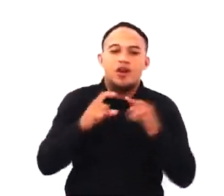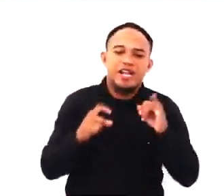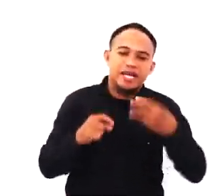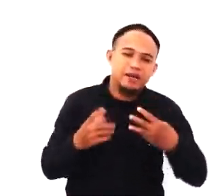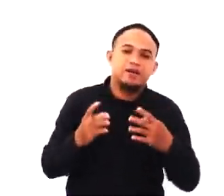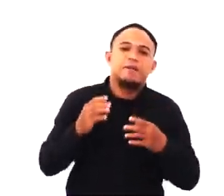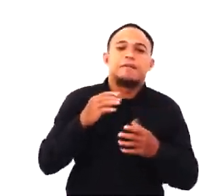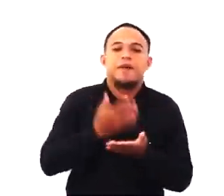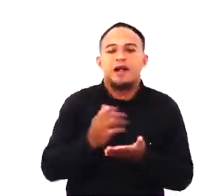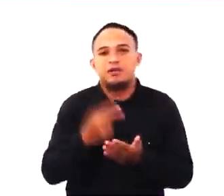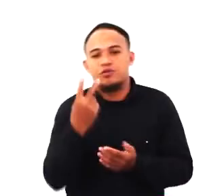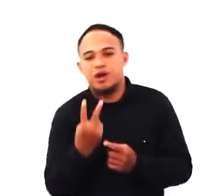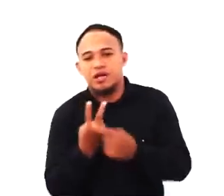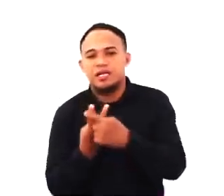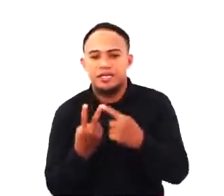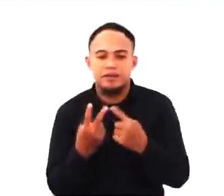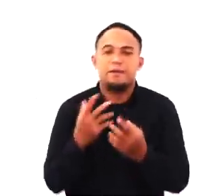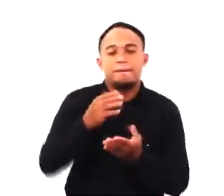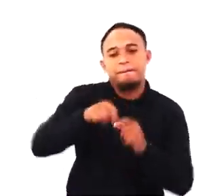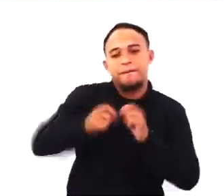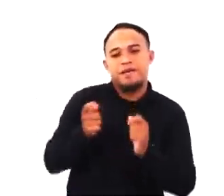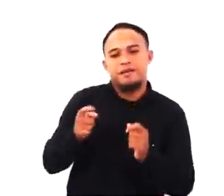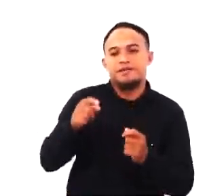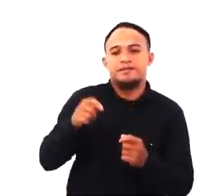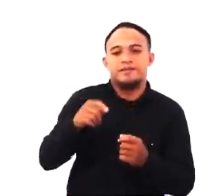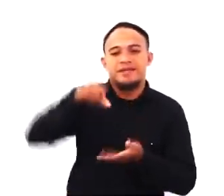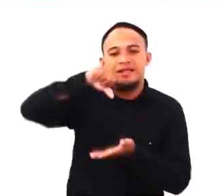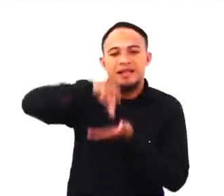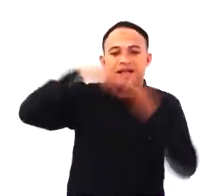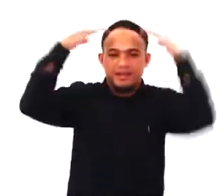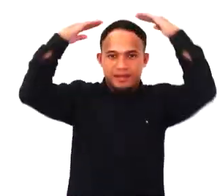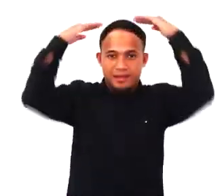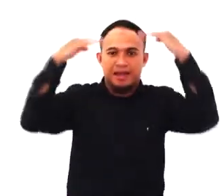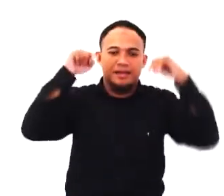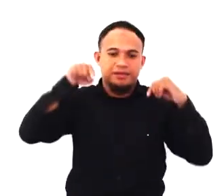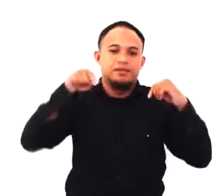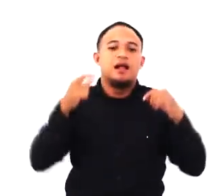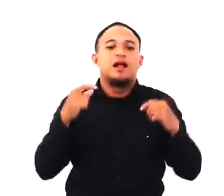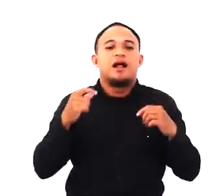kg, makanan anak 4 paket, goodie bag 2